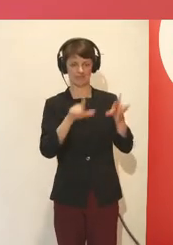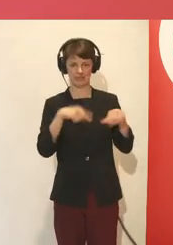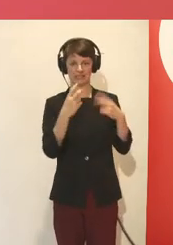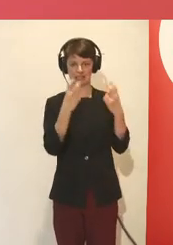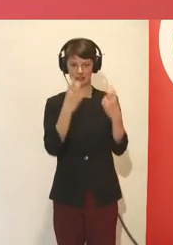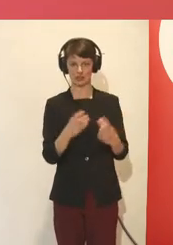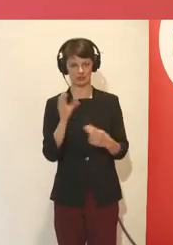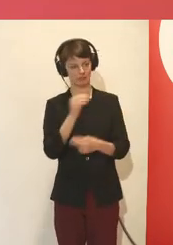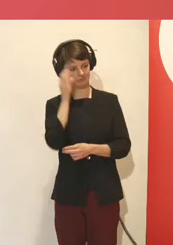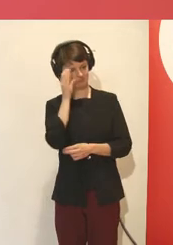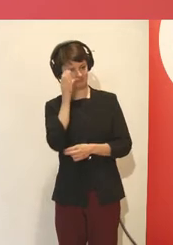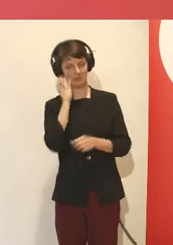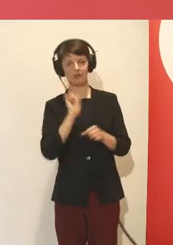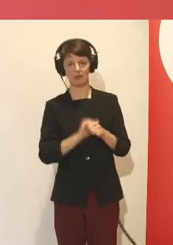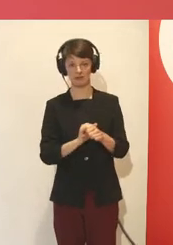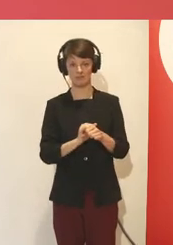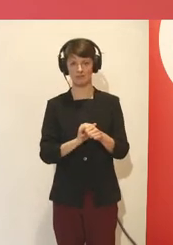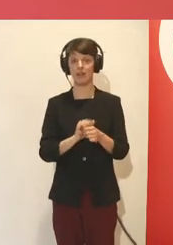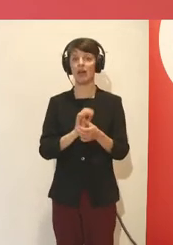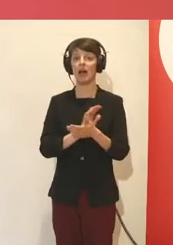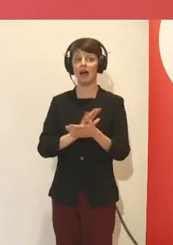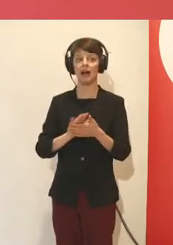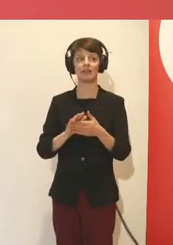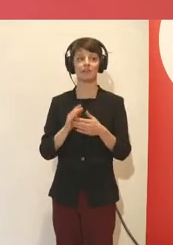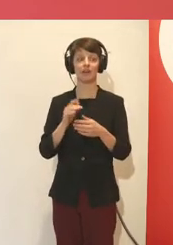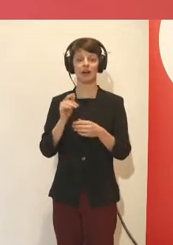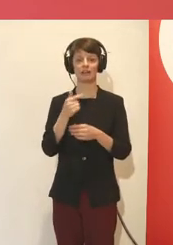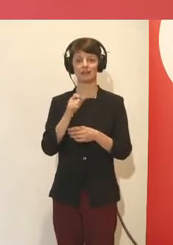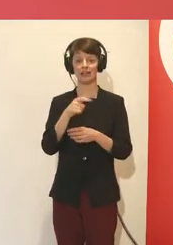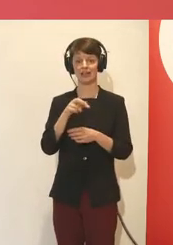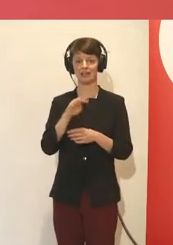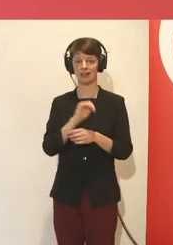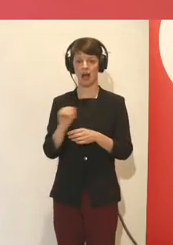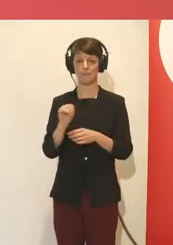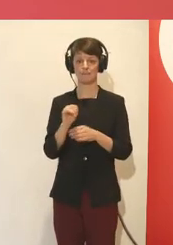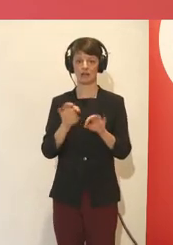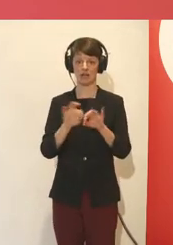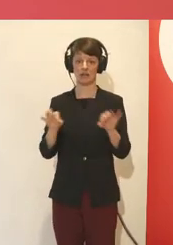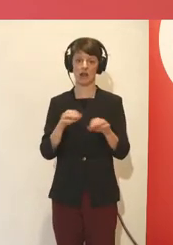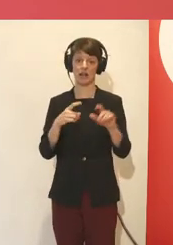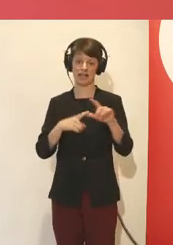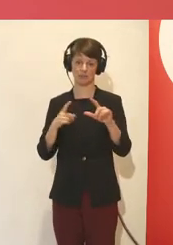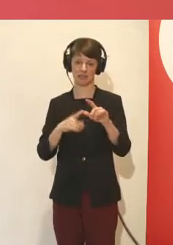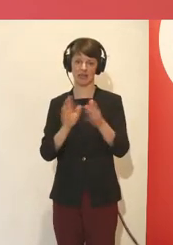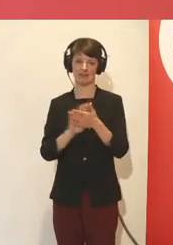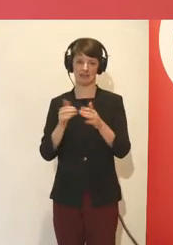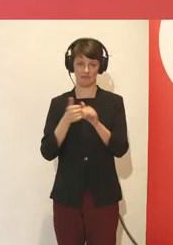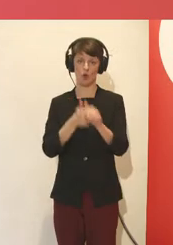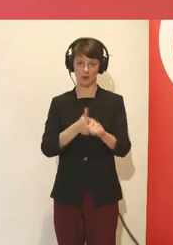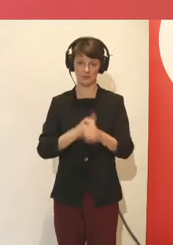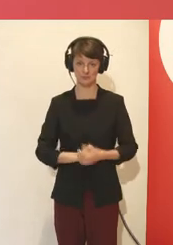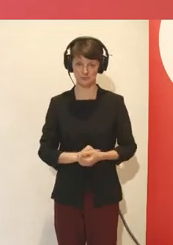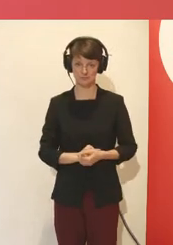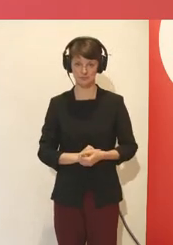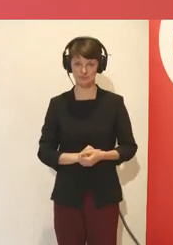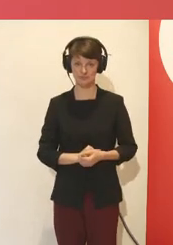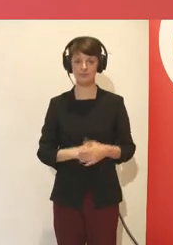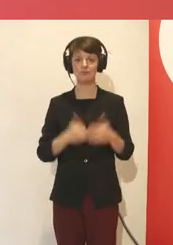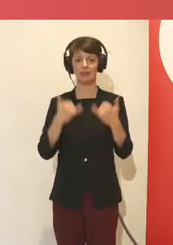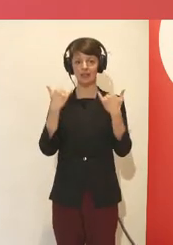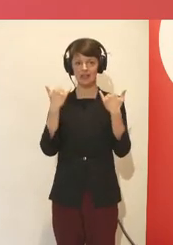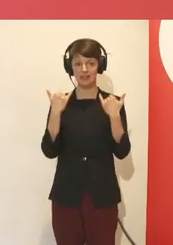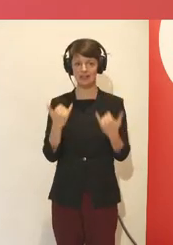session zu verfolgen das heißt folgt auch gerne da dem telegramm kanal der spd jetzt sind wir